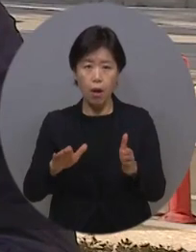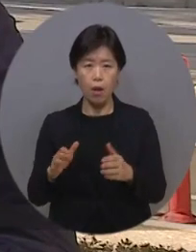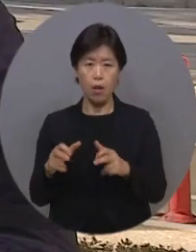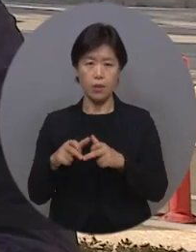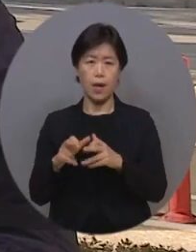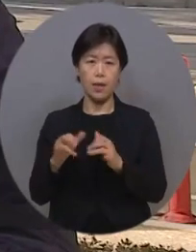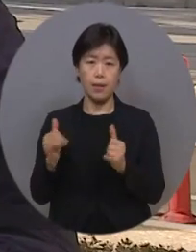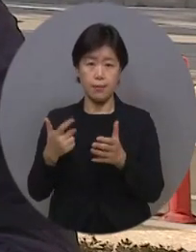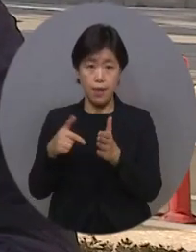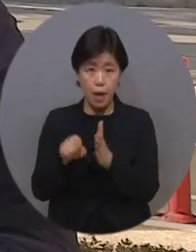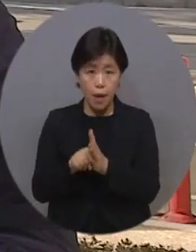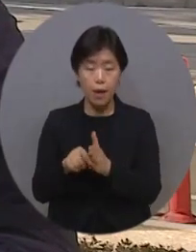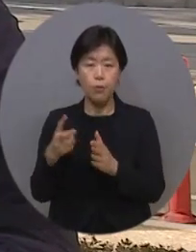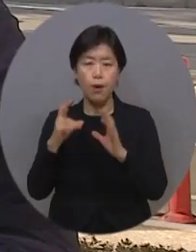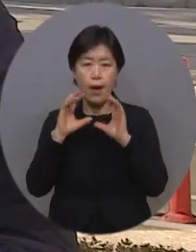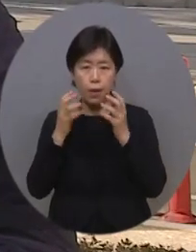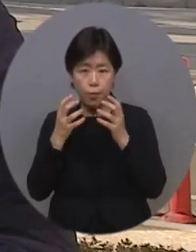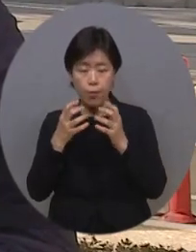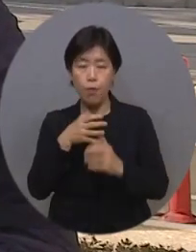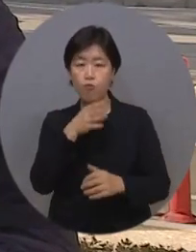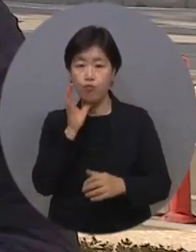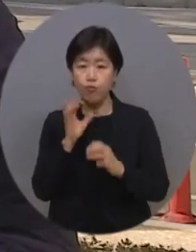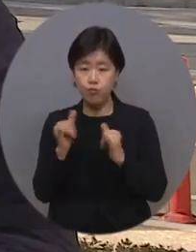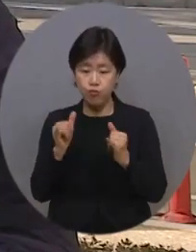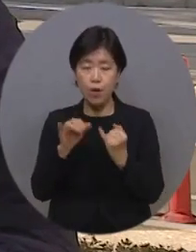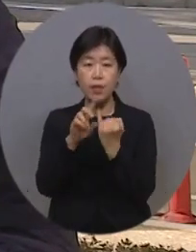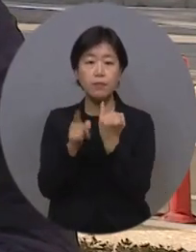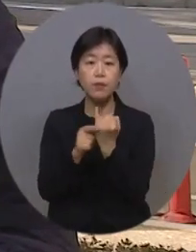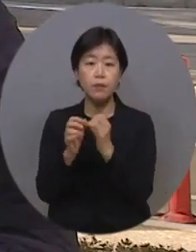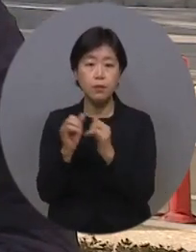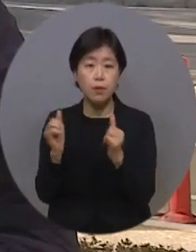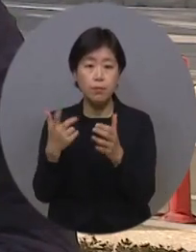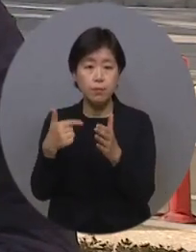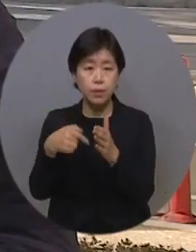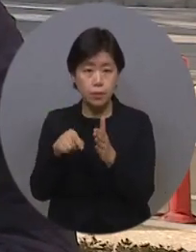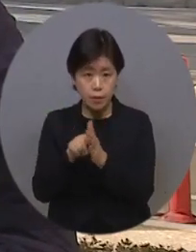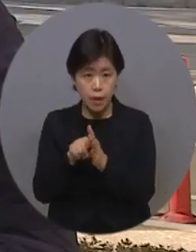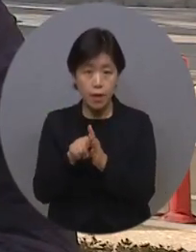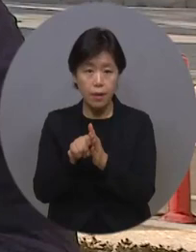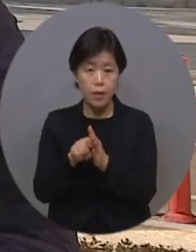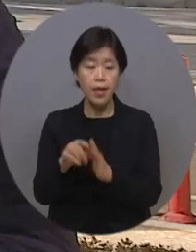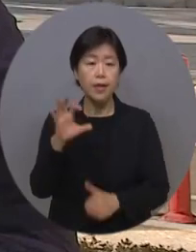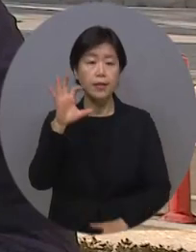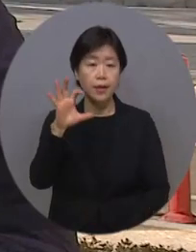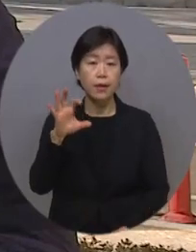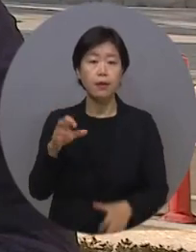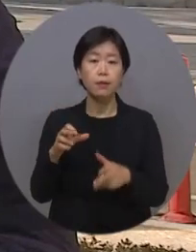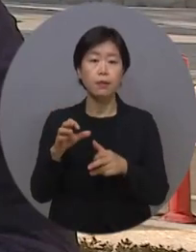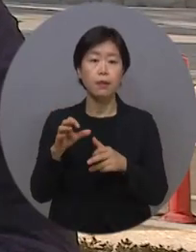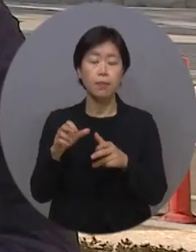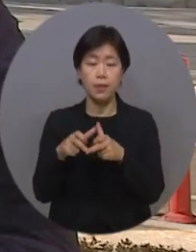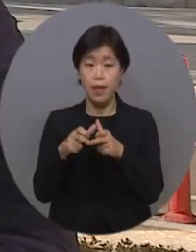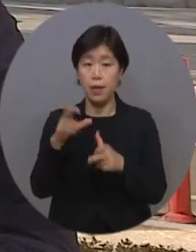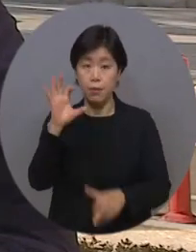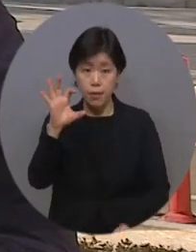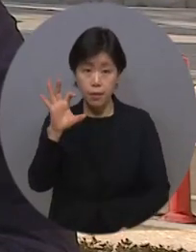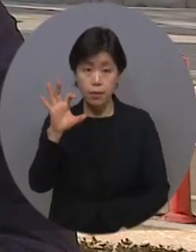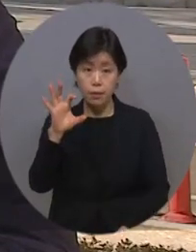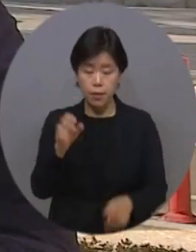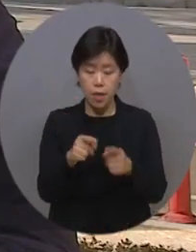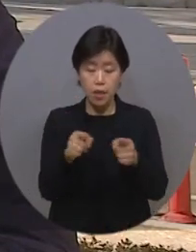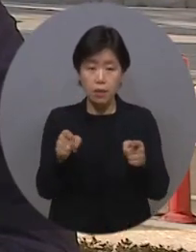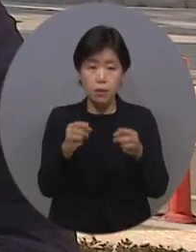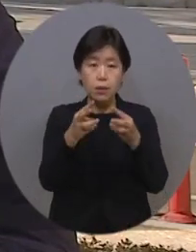장애인 혹은 아동, 노인, 임산부들이 이용할 수 있는 장애인 화장실은 1층하고